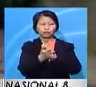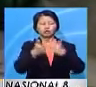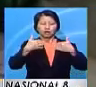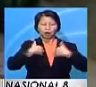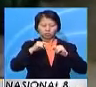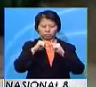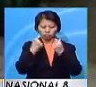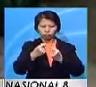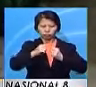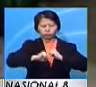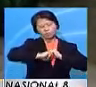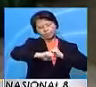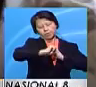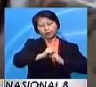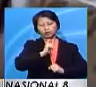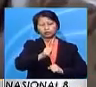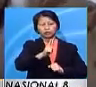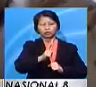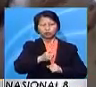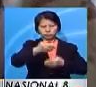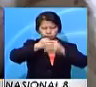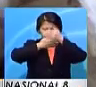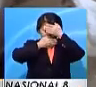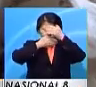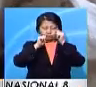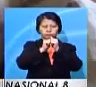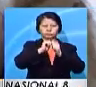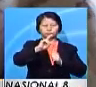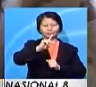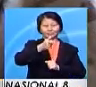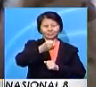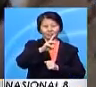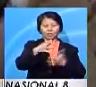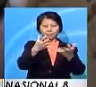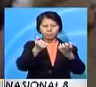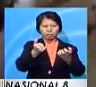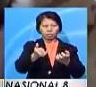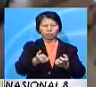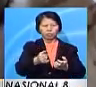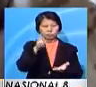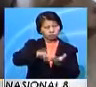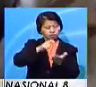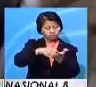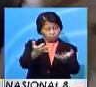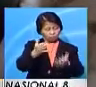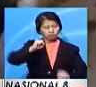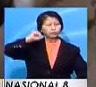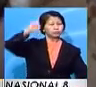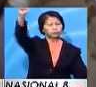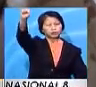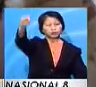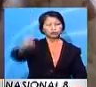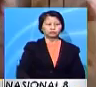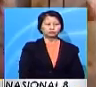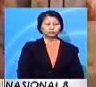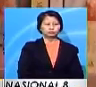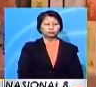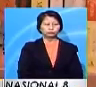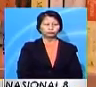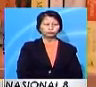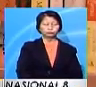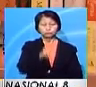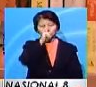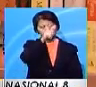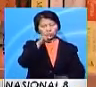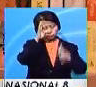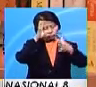wujud kumpulan pemberontak Islam dan gerila Mujahidin Kashmir yang mahu menuntut kemerdekaan. Sepatutnya keputusan